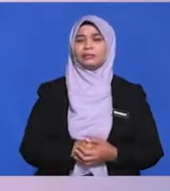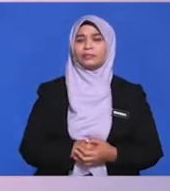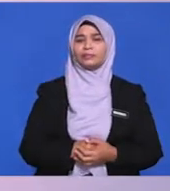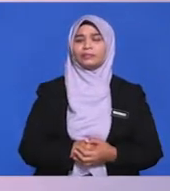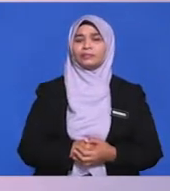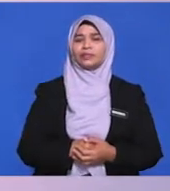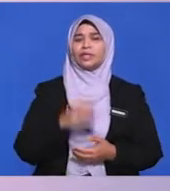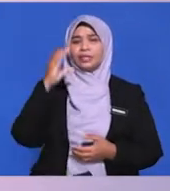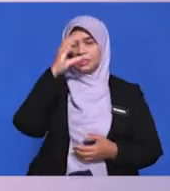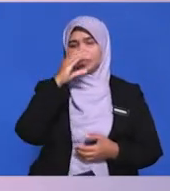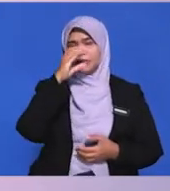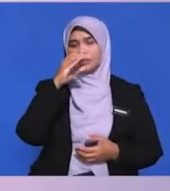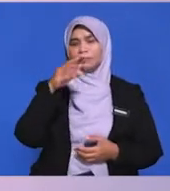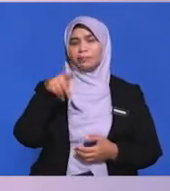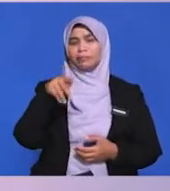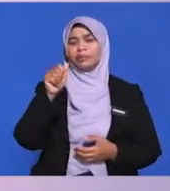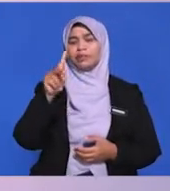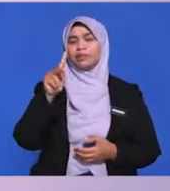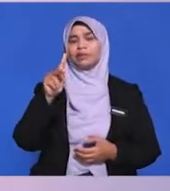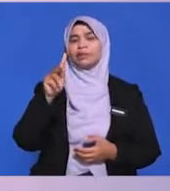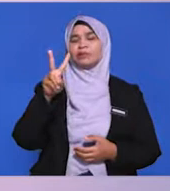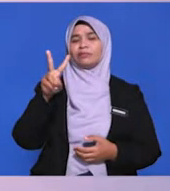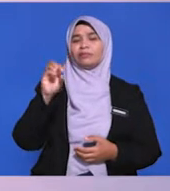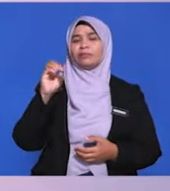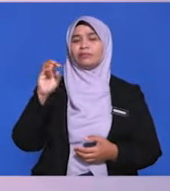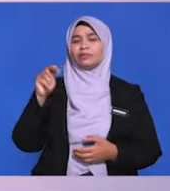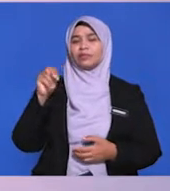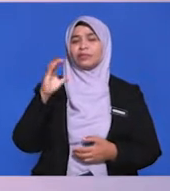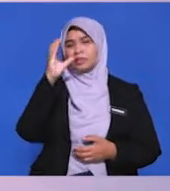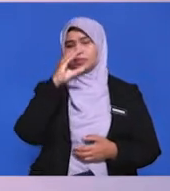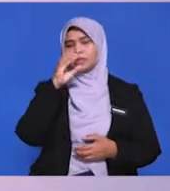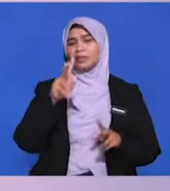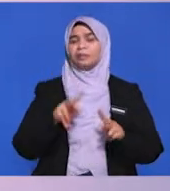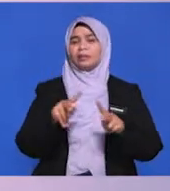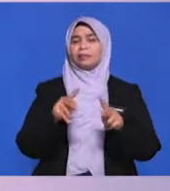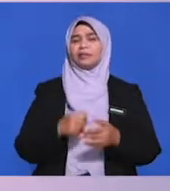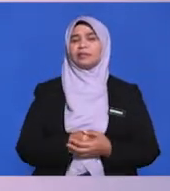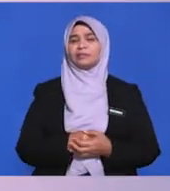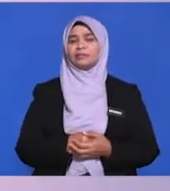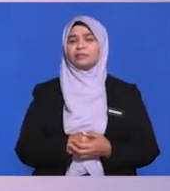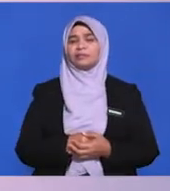Bun cari papan bermutu tinggi dan segitiga pvt